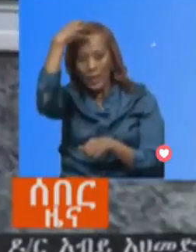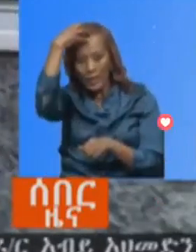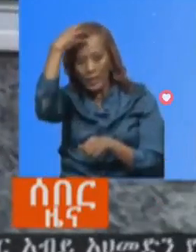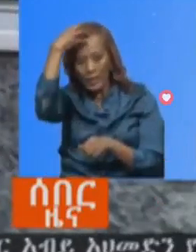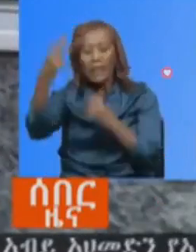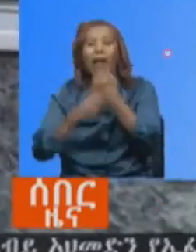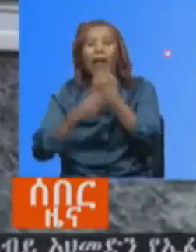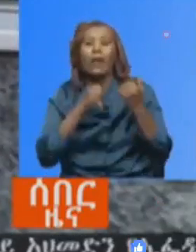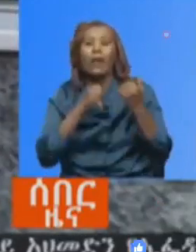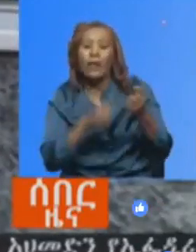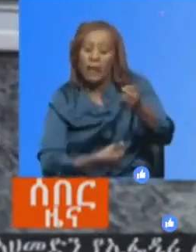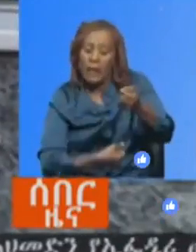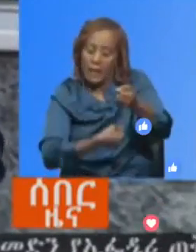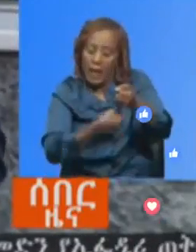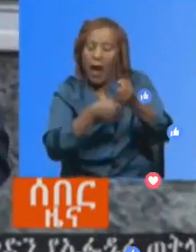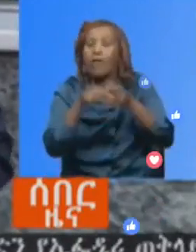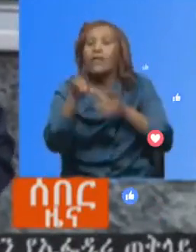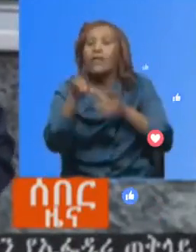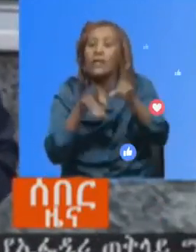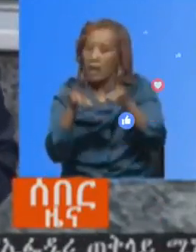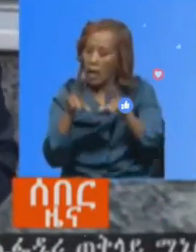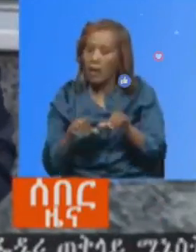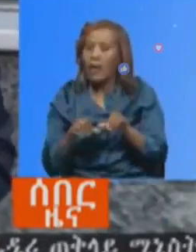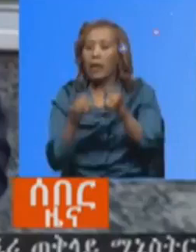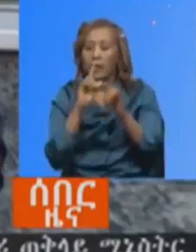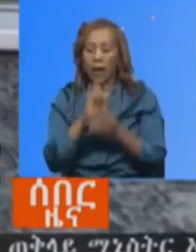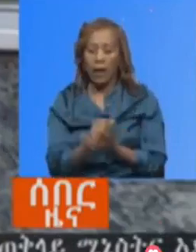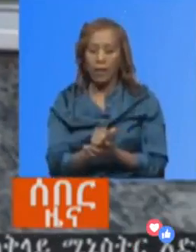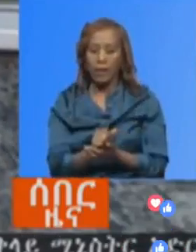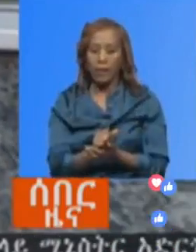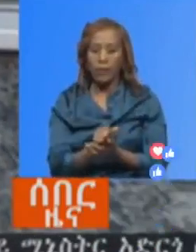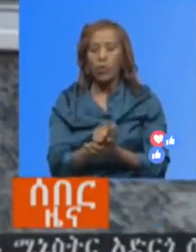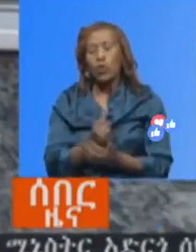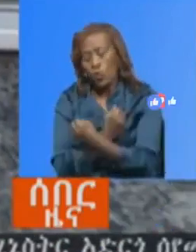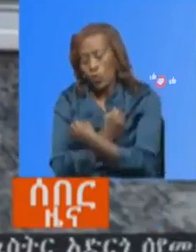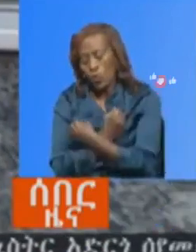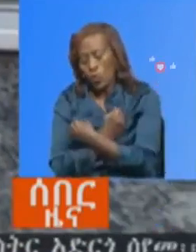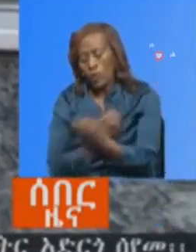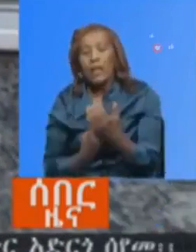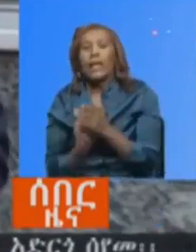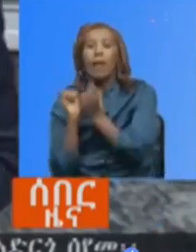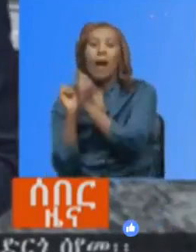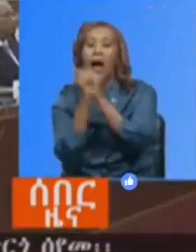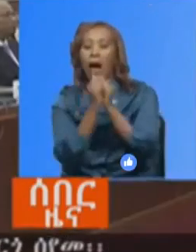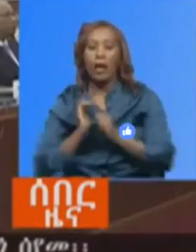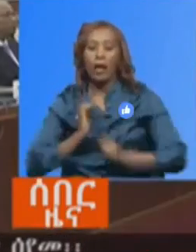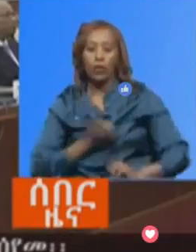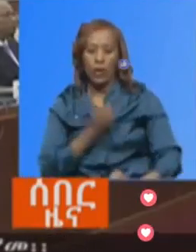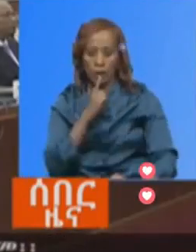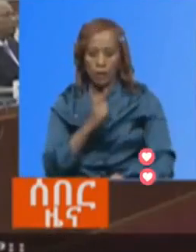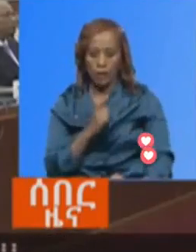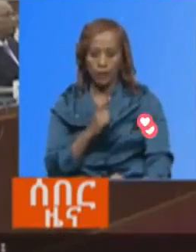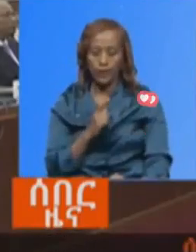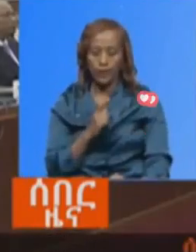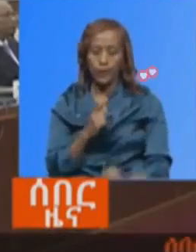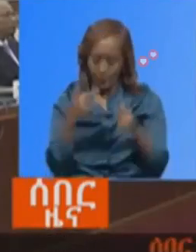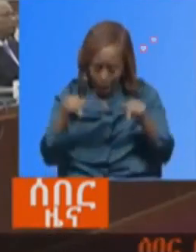ያልተቆጠበ ድጋፍ ማድረጉን ይቀጥላል። ውድ የልማት አጋሮቻችን፣